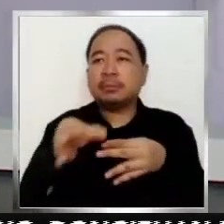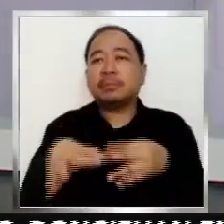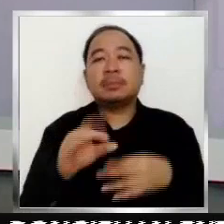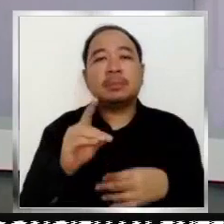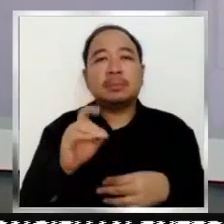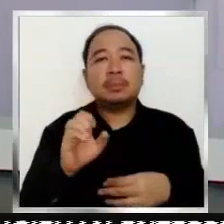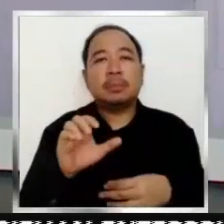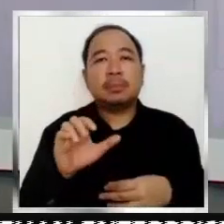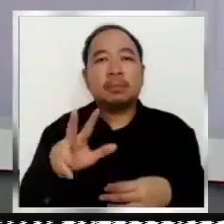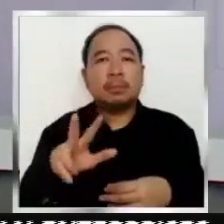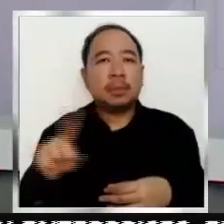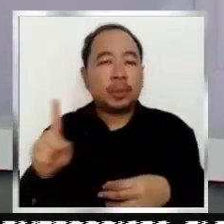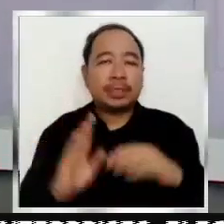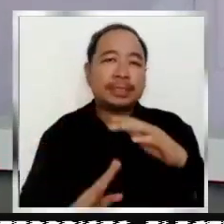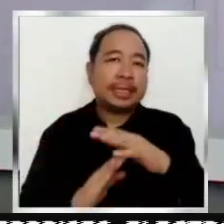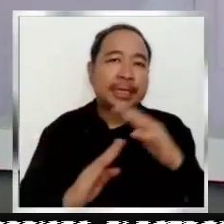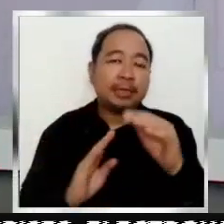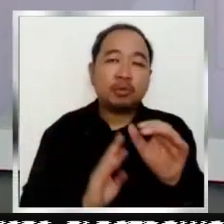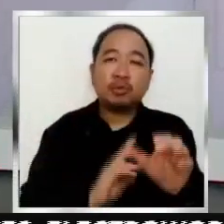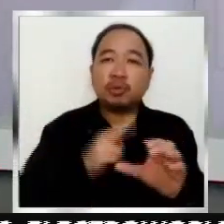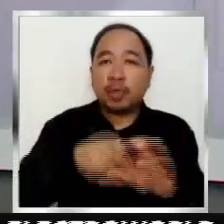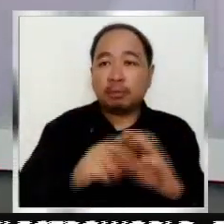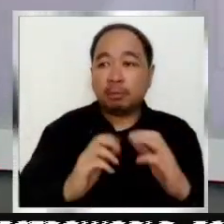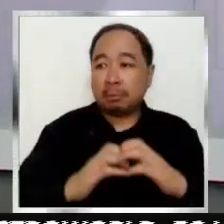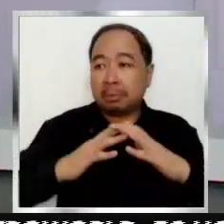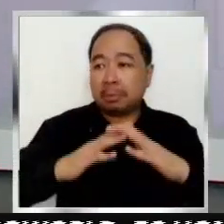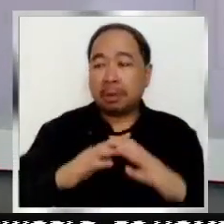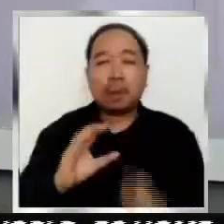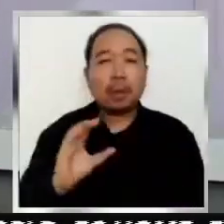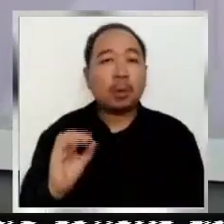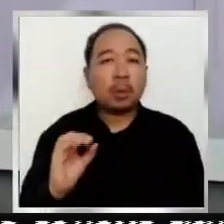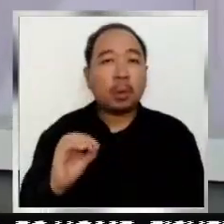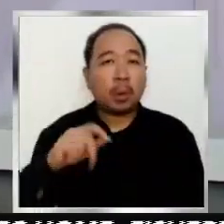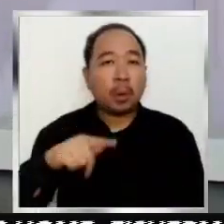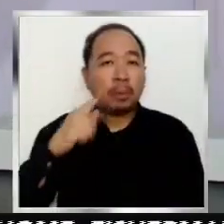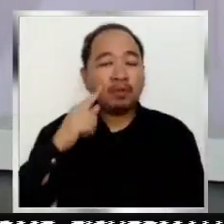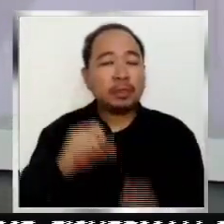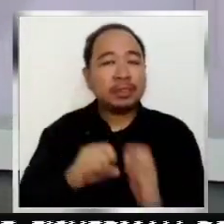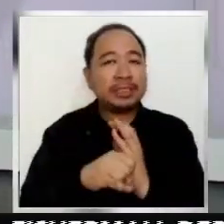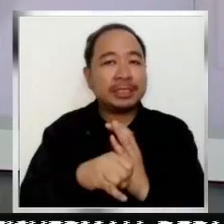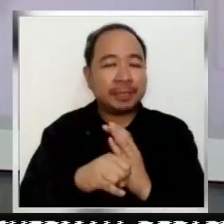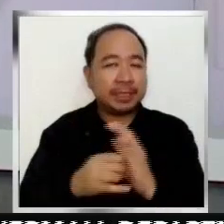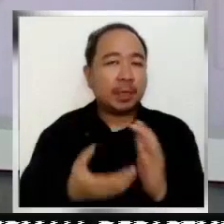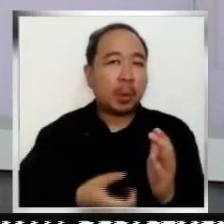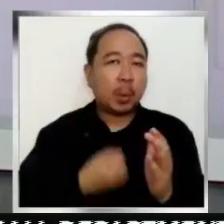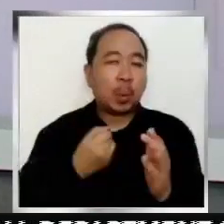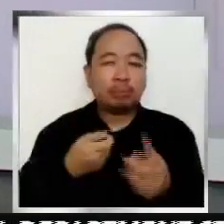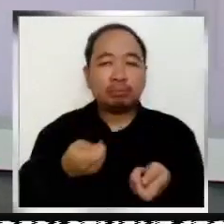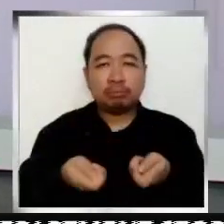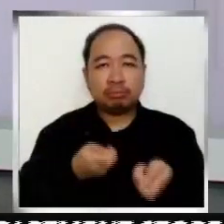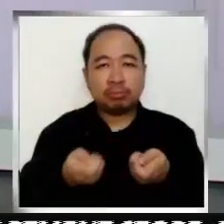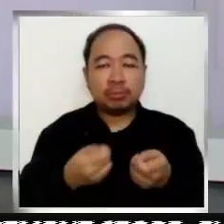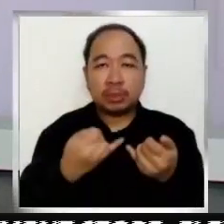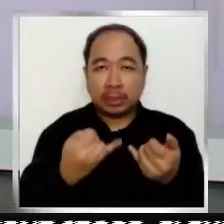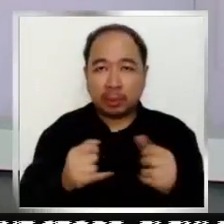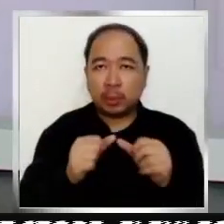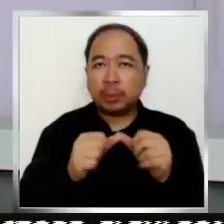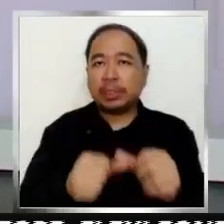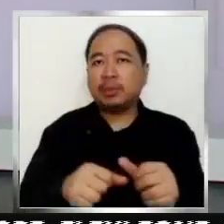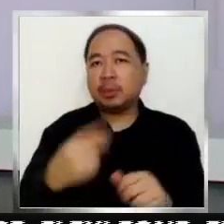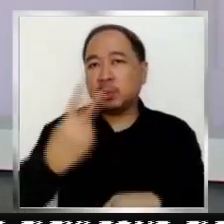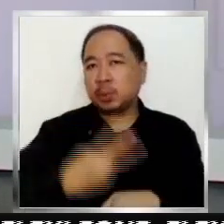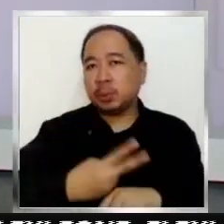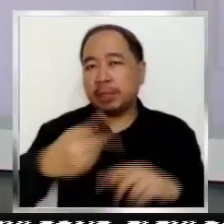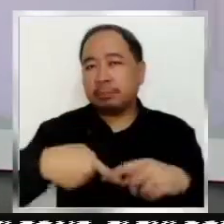bumuo o sumali sa kooperatiba ng mga jeepney operator. Kaya wala rin daw atrasan ang dalawang araw na tigil pasada